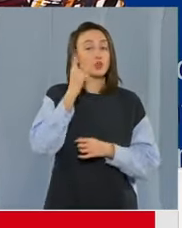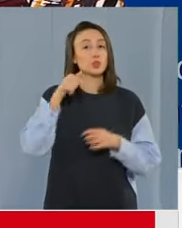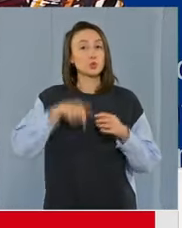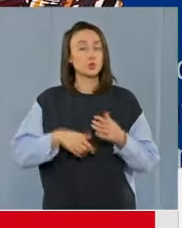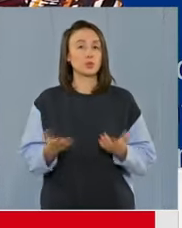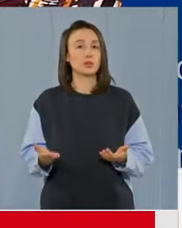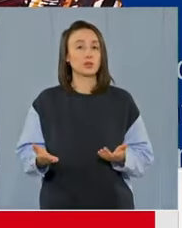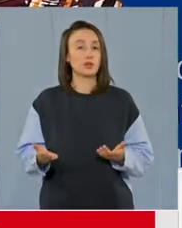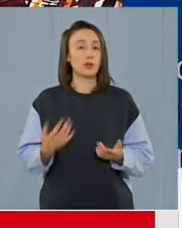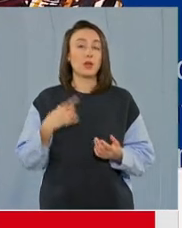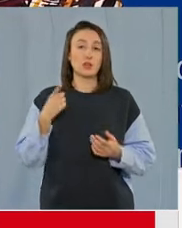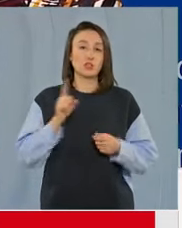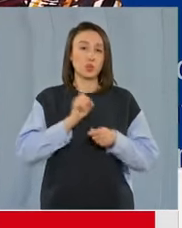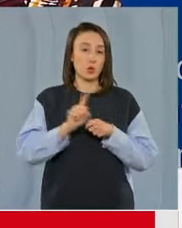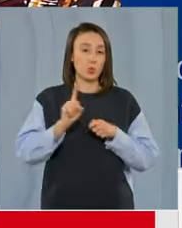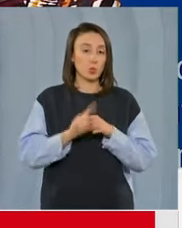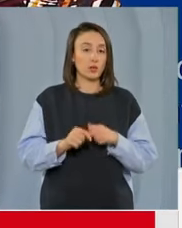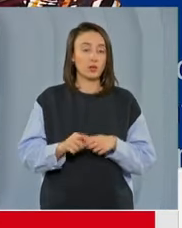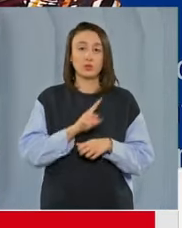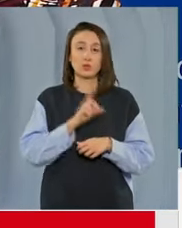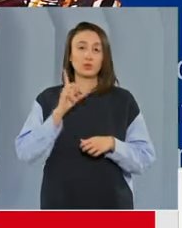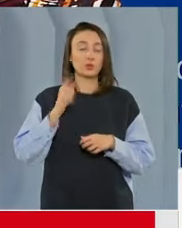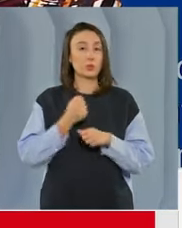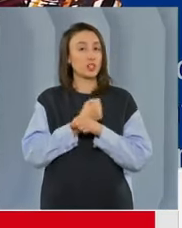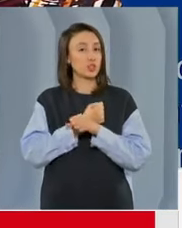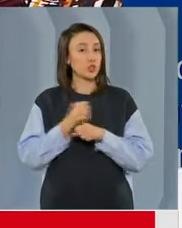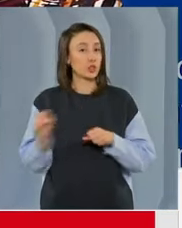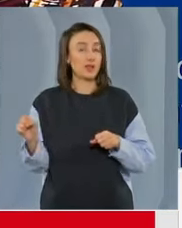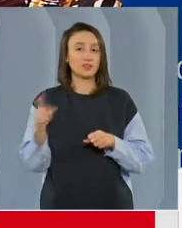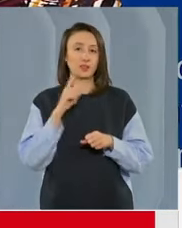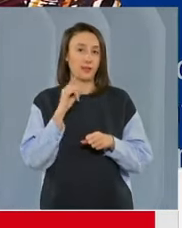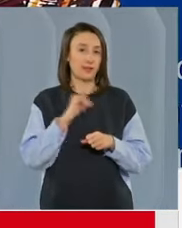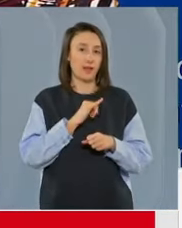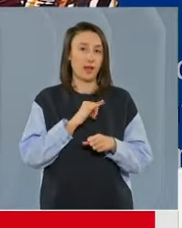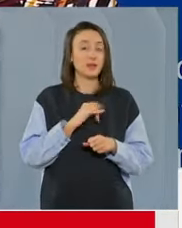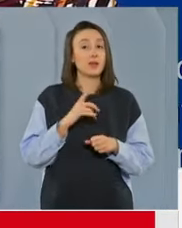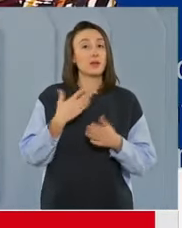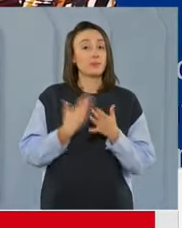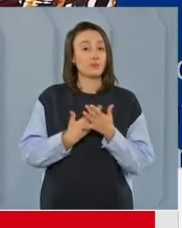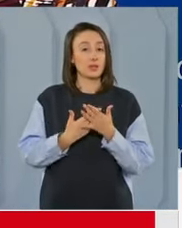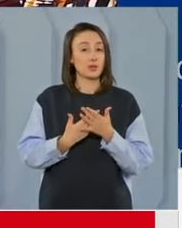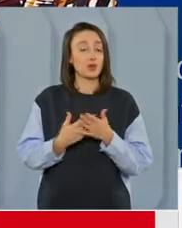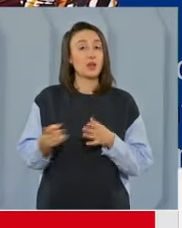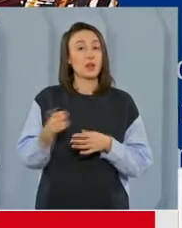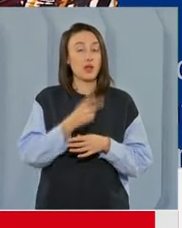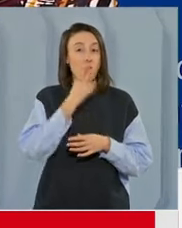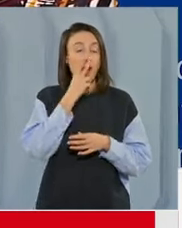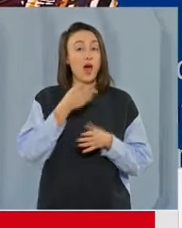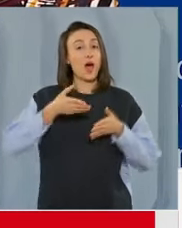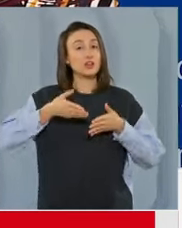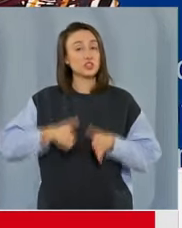Sud. Aceste chestiuni nu trebuie niciodată neglijate, fiindcă ele